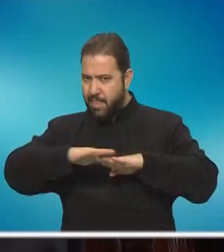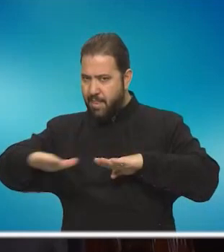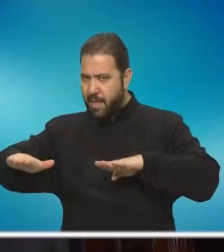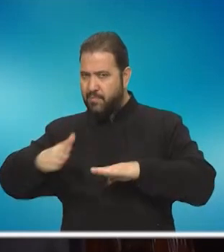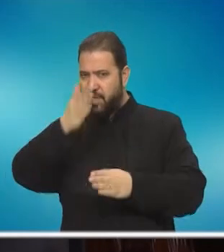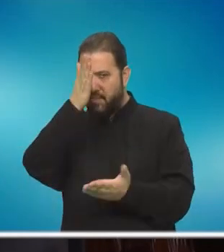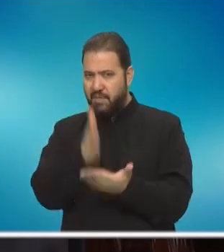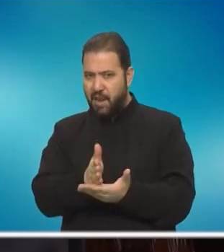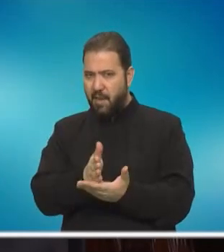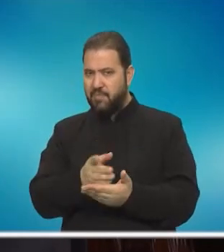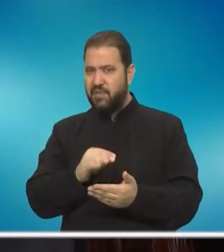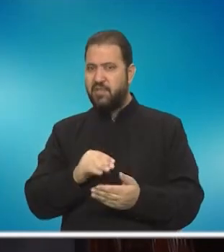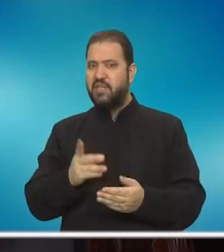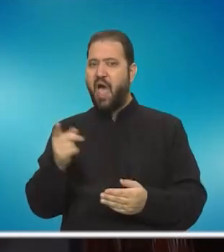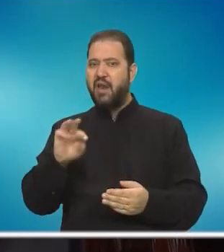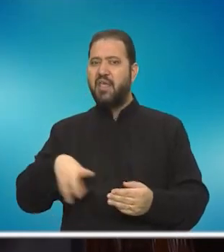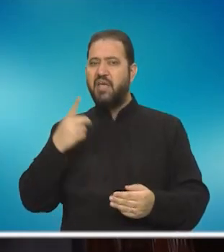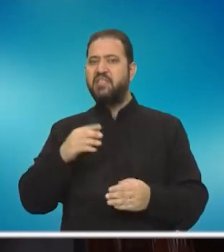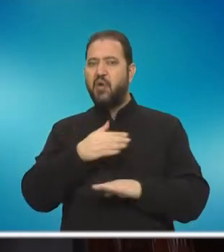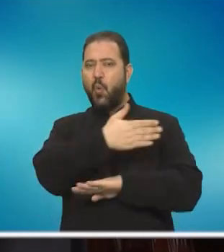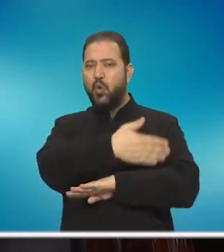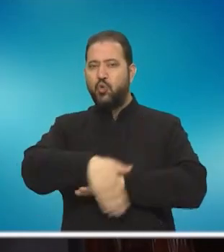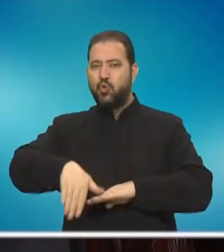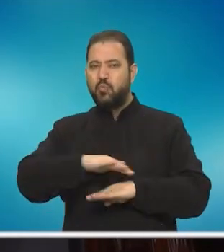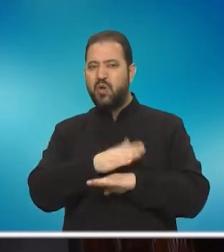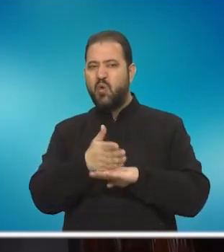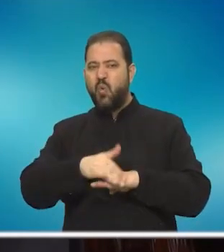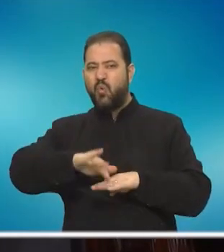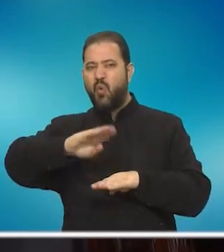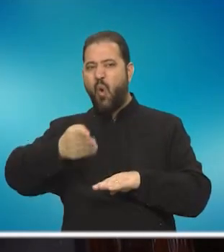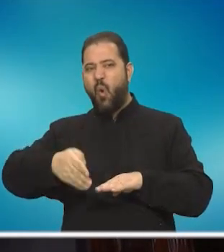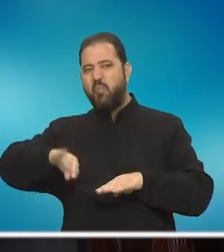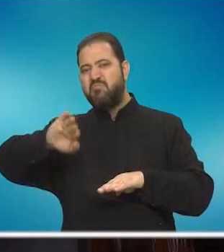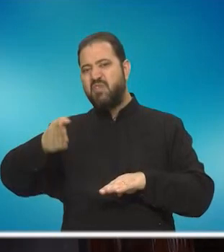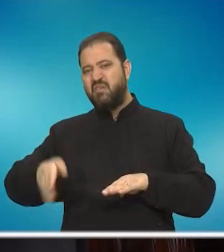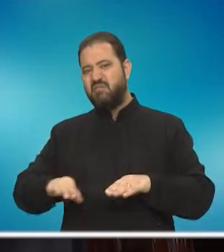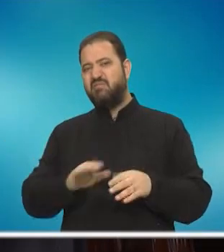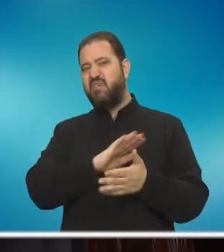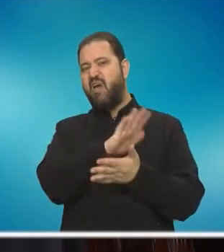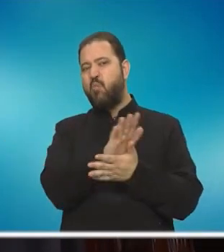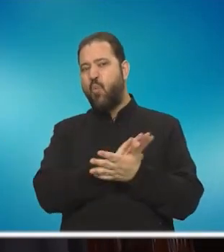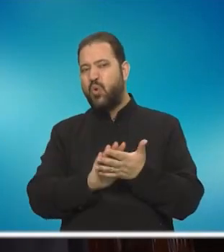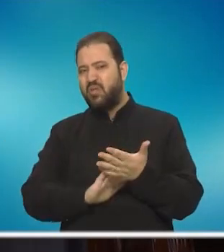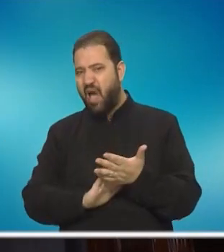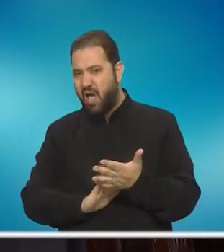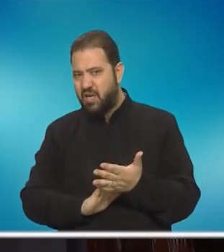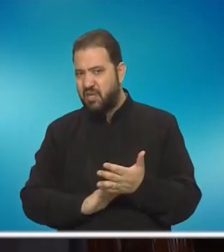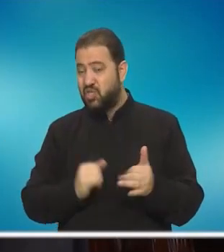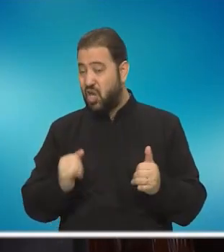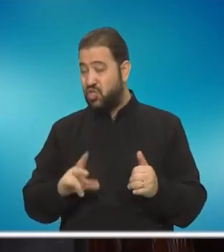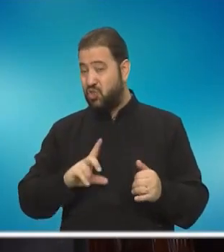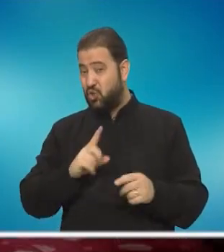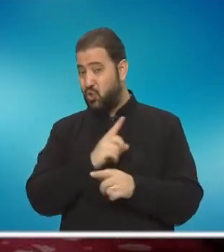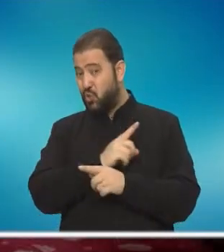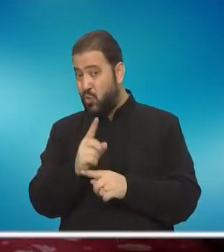trainic. Ori practic aceste bucurii mărunte nu fac altceva decât să se anuleze cumva reciproc,